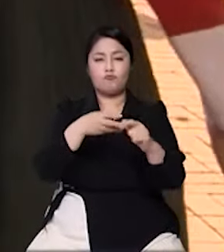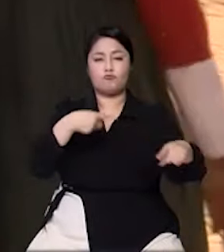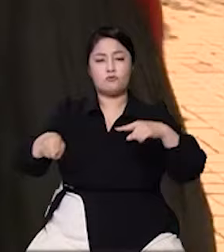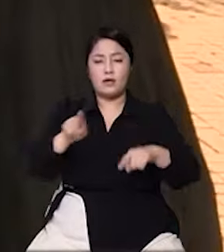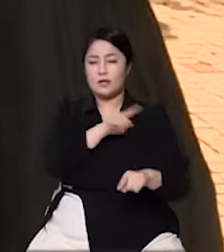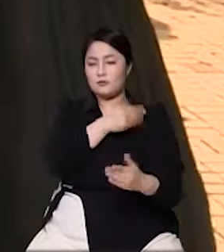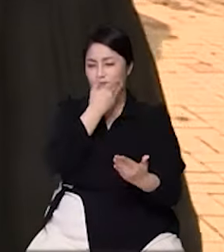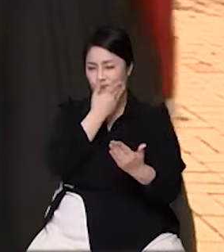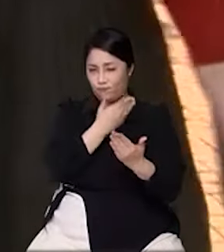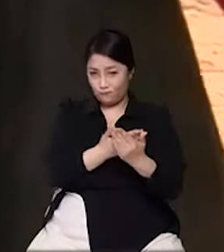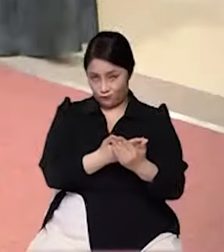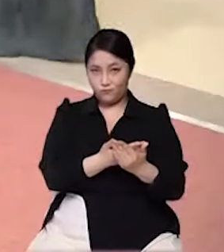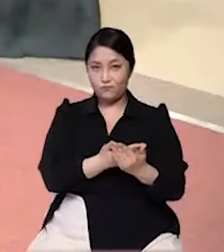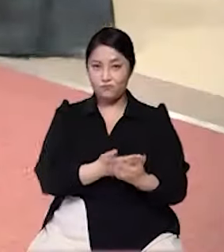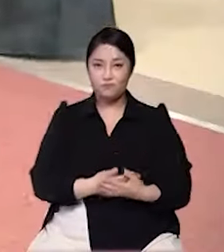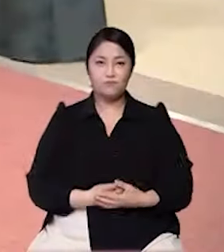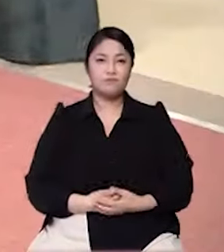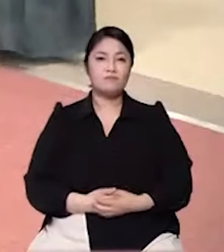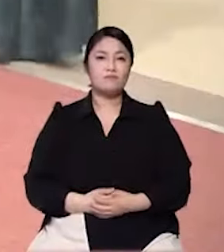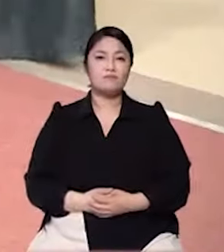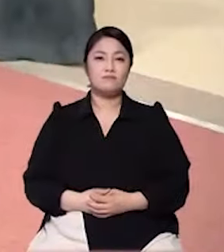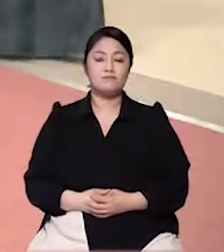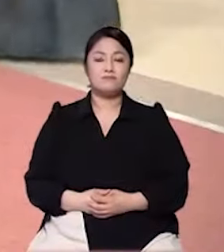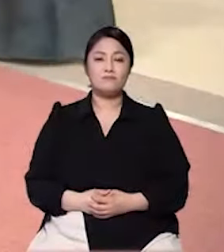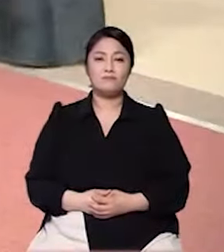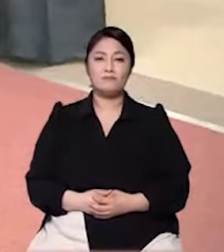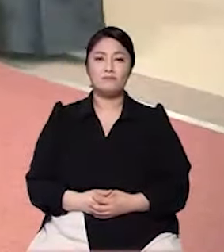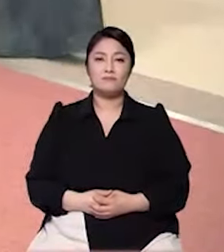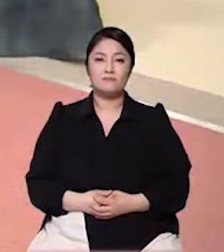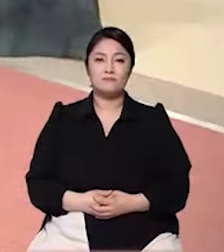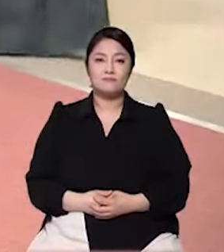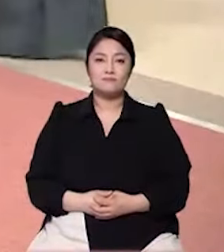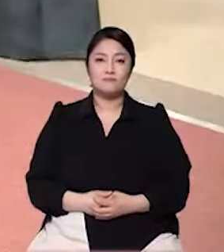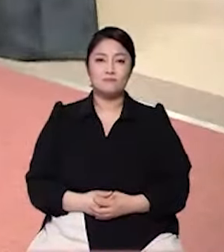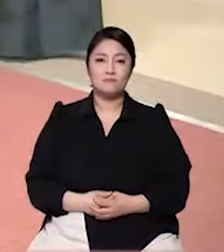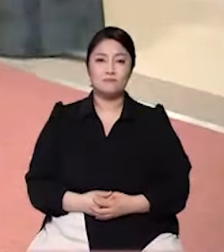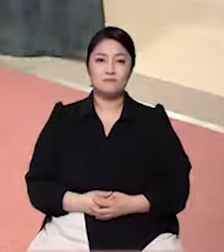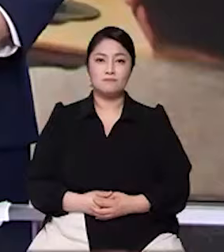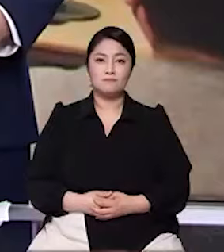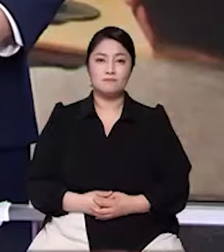핵심 과제가 되고 있습니다 kbc 이동근 입니다